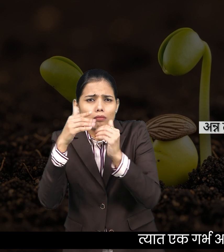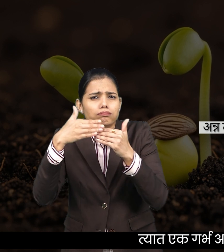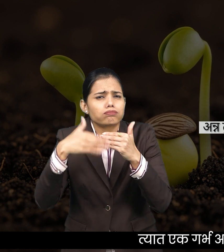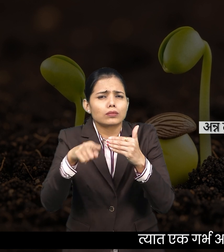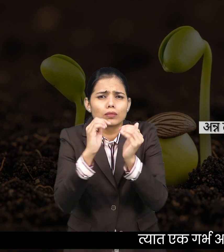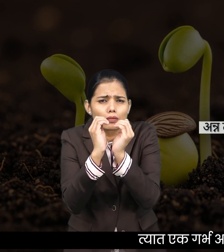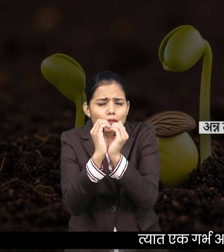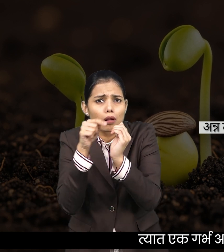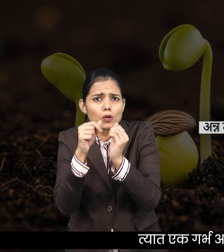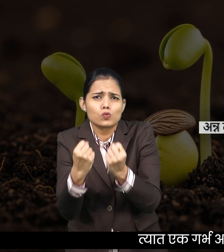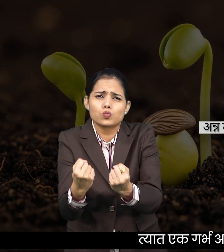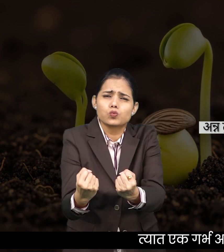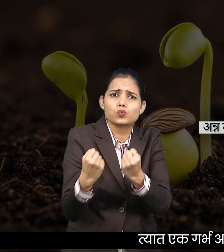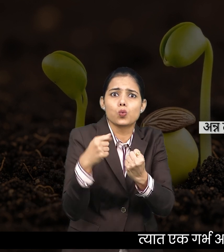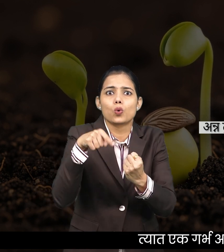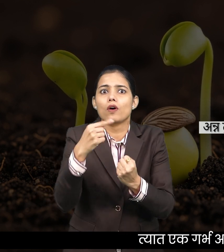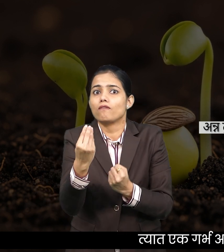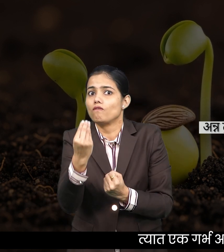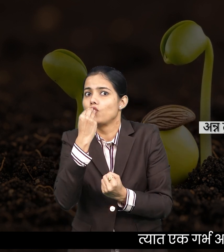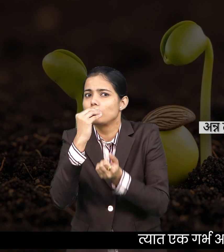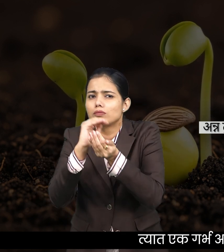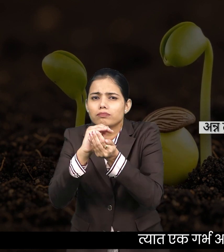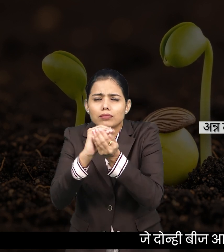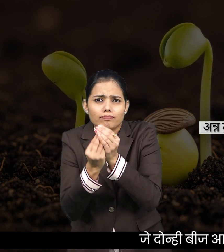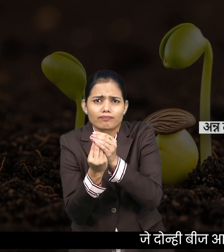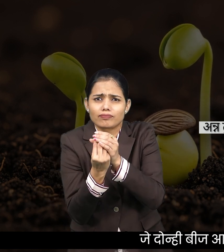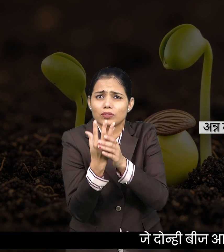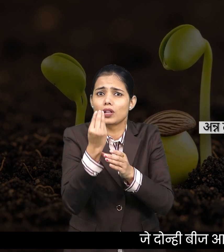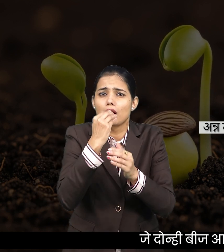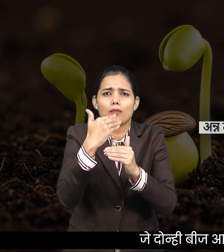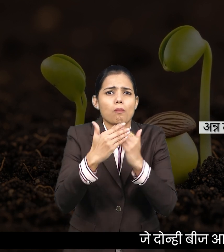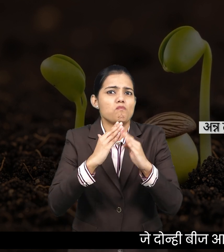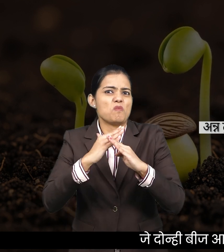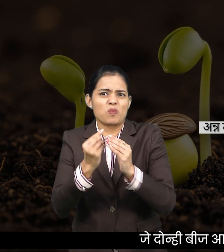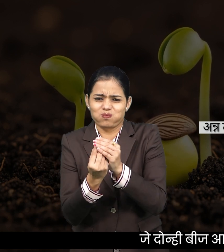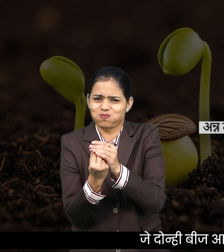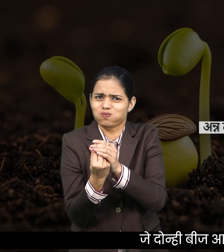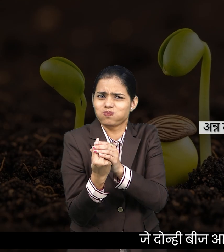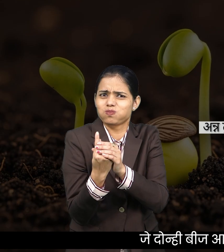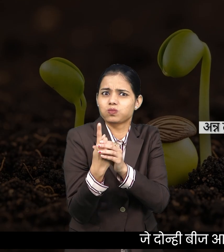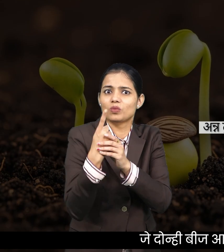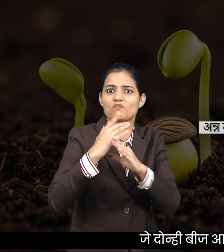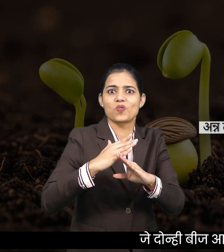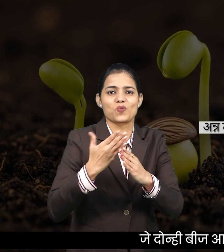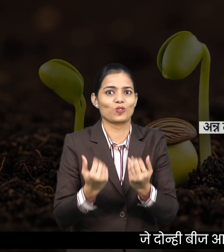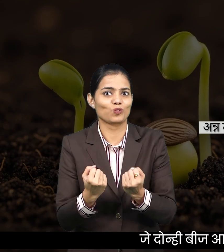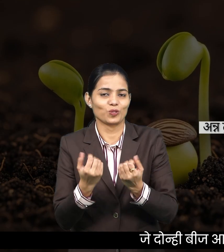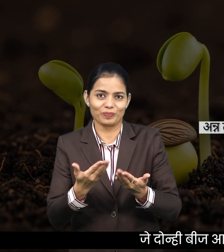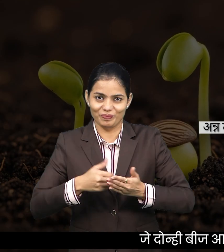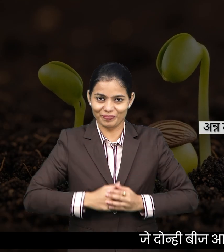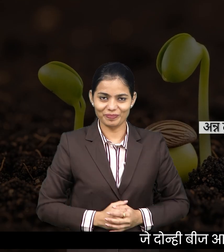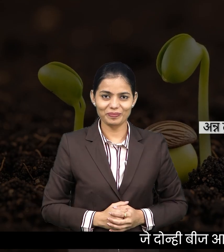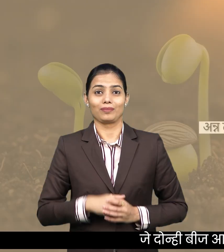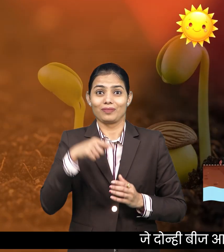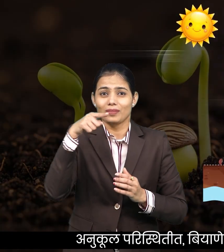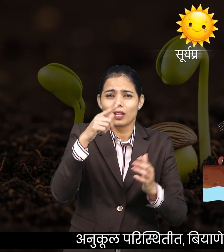गर्भ आणि साठवलेले अन्न असते, जे दोन्ही बीज आवरणाने संरक्षित